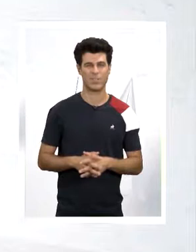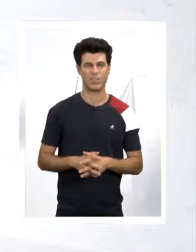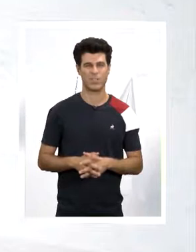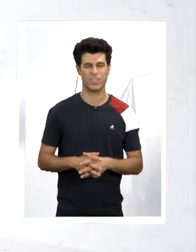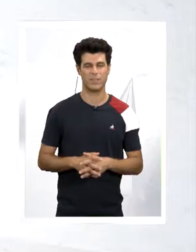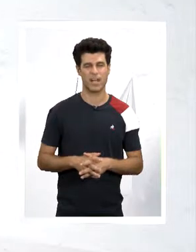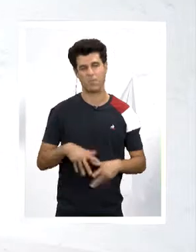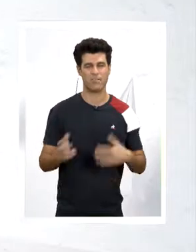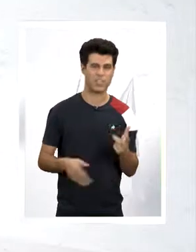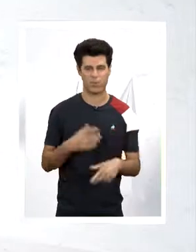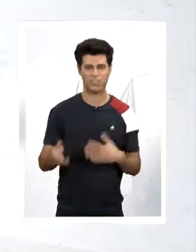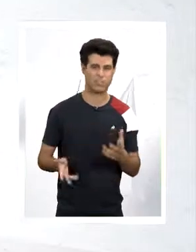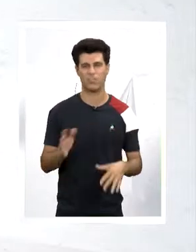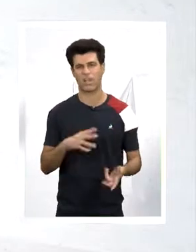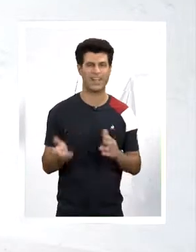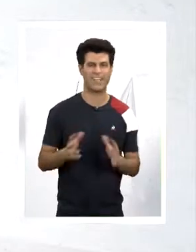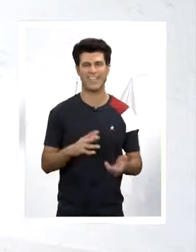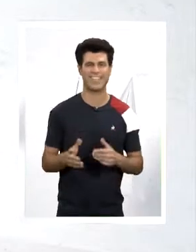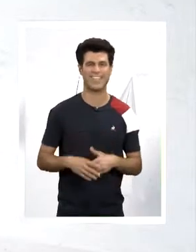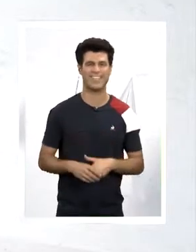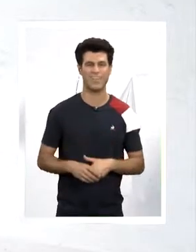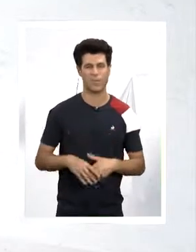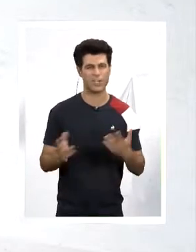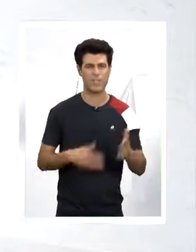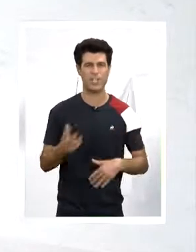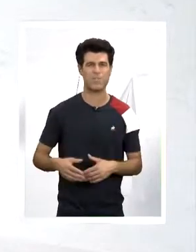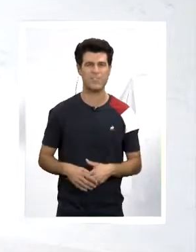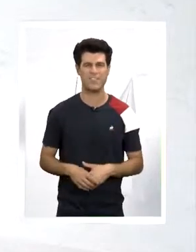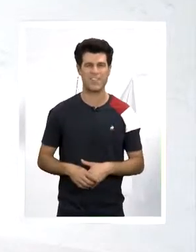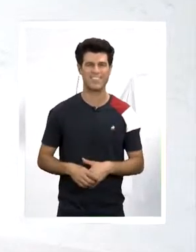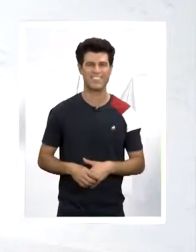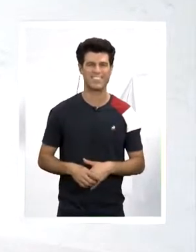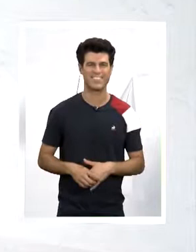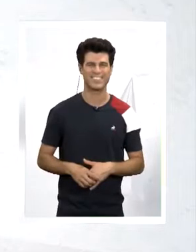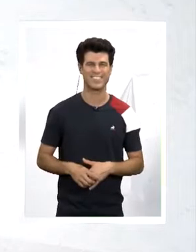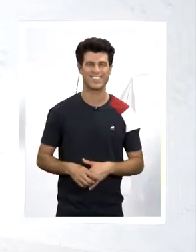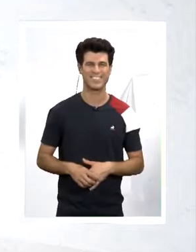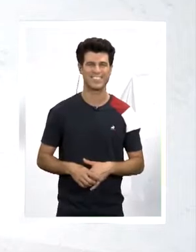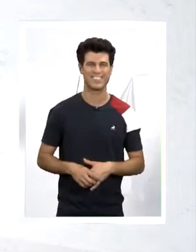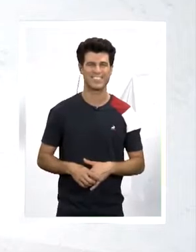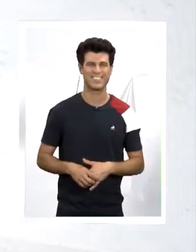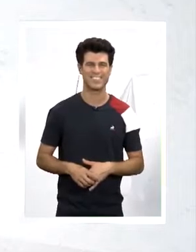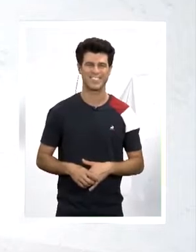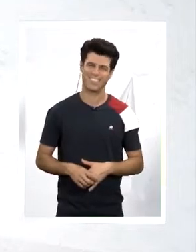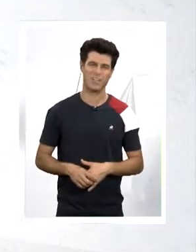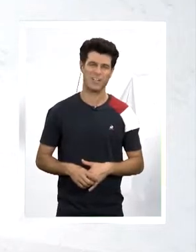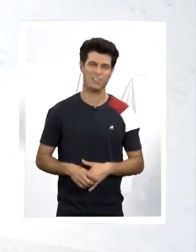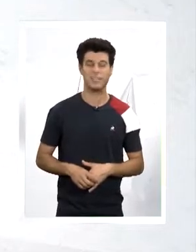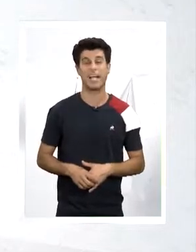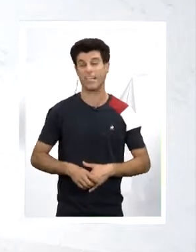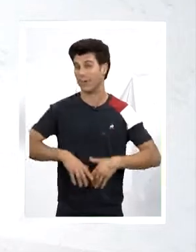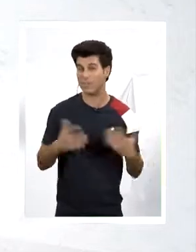כן. נפגשות רק בהפסקות, או ככה אוהבות להיפגש בבית ספר? כן, כן.